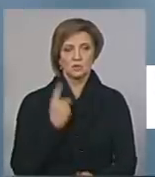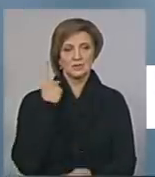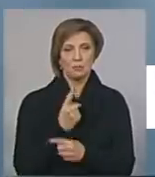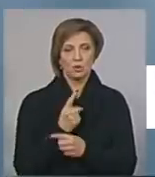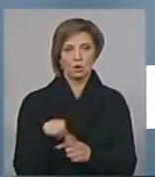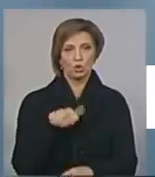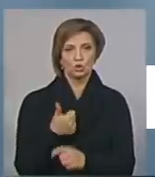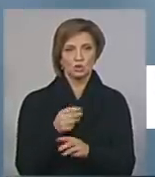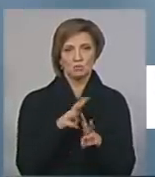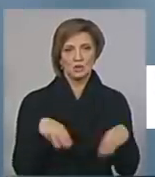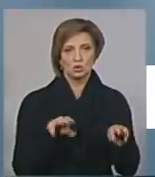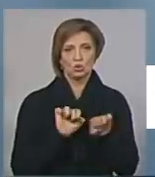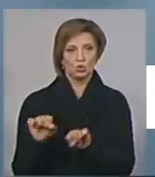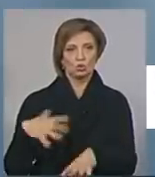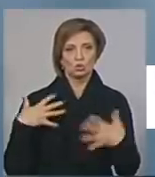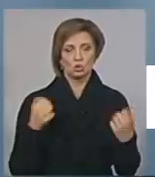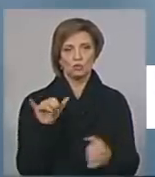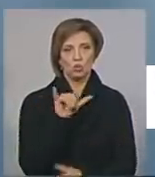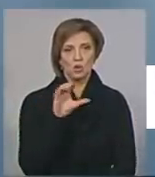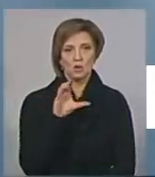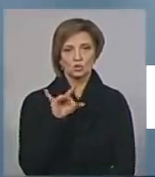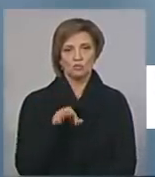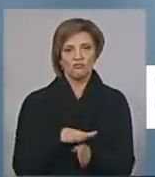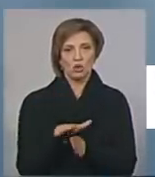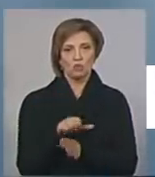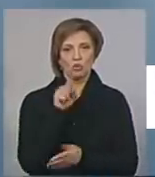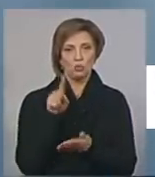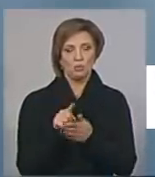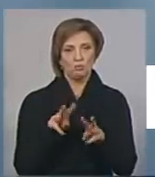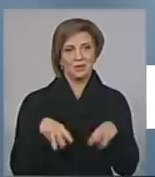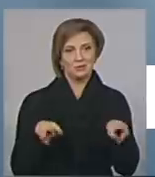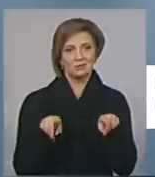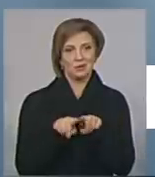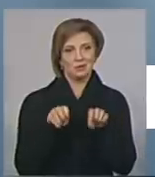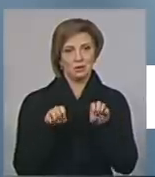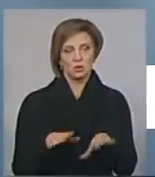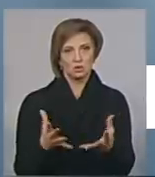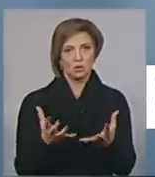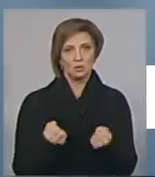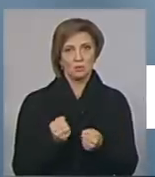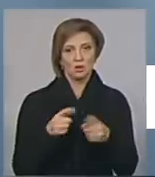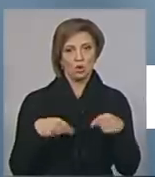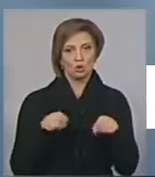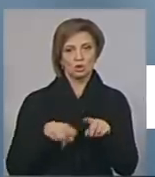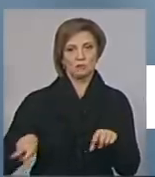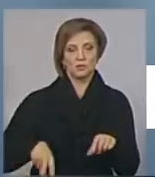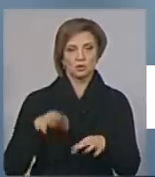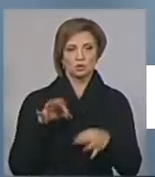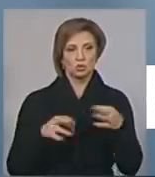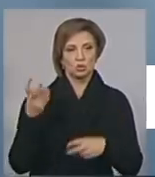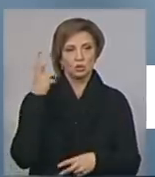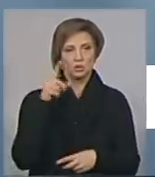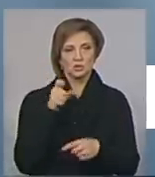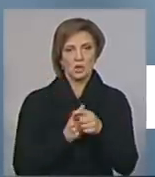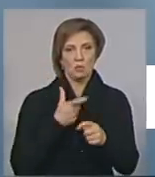Заборонити очільниці Міністерства охорони здоров'я Уляні Супрун виконувати обов'язки міністра. Таке рішення ухвалив окружний адміністративний суд Києва